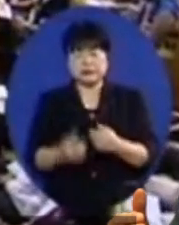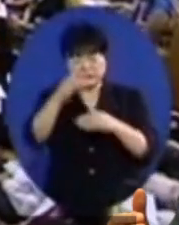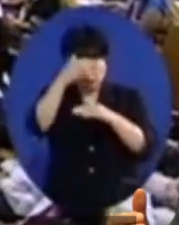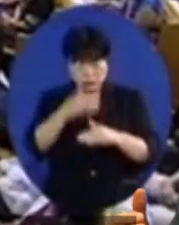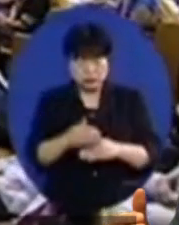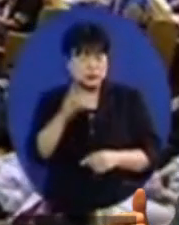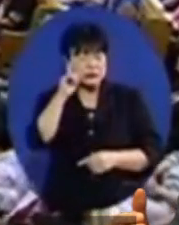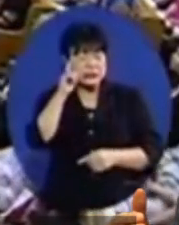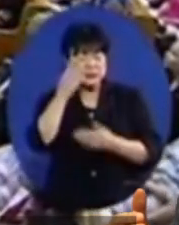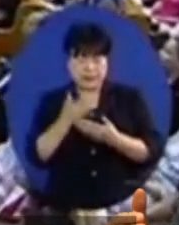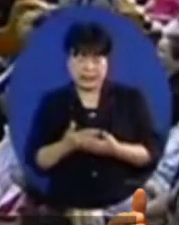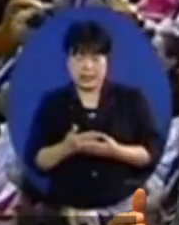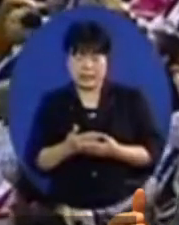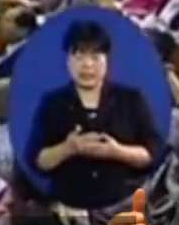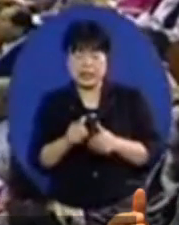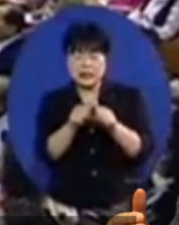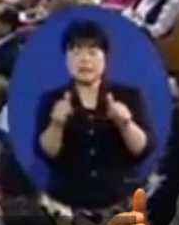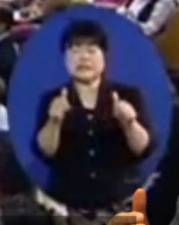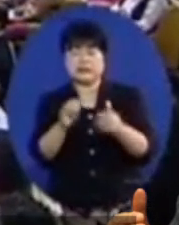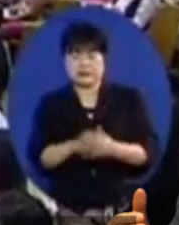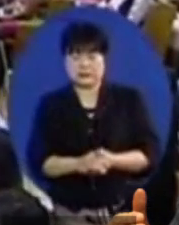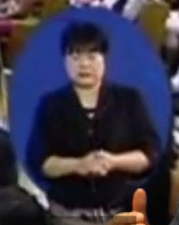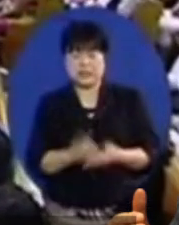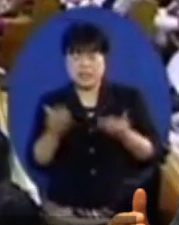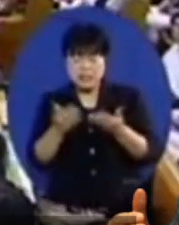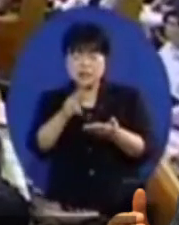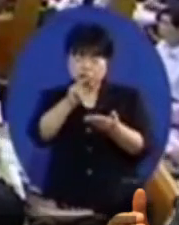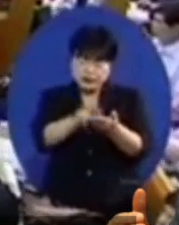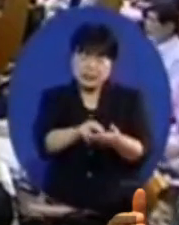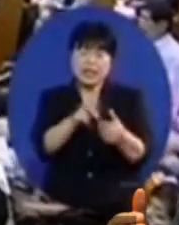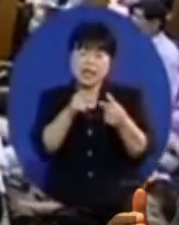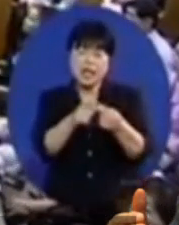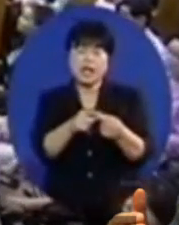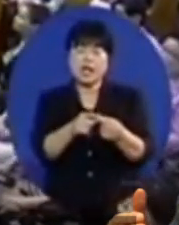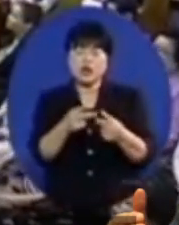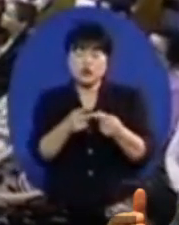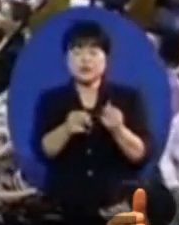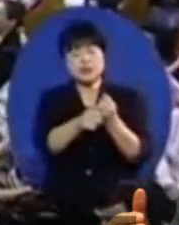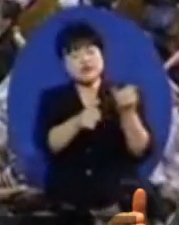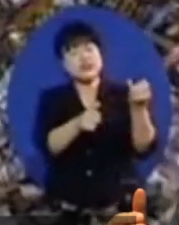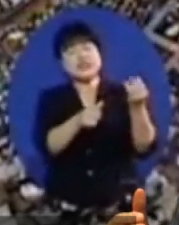나타나는 것입니다. 직장 문제하고 마누라 문제가